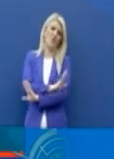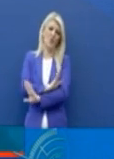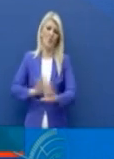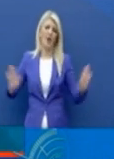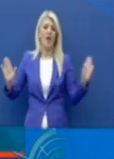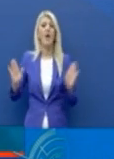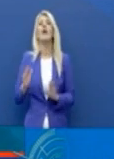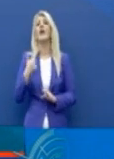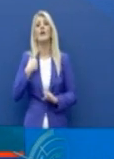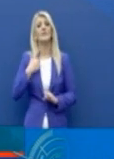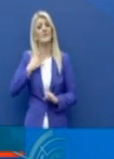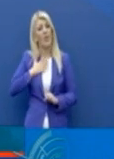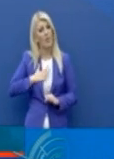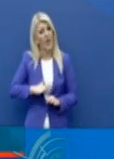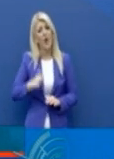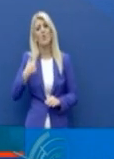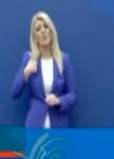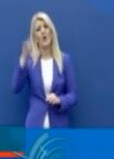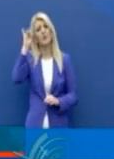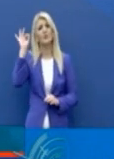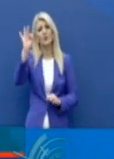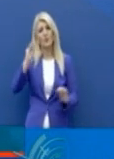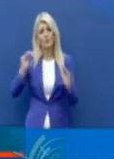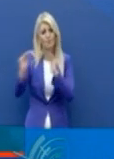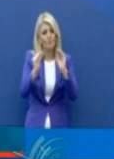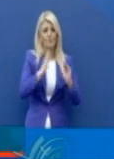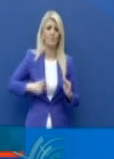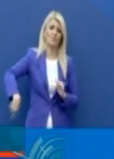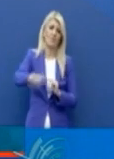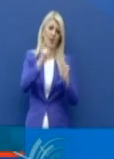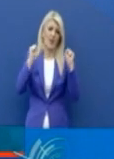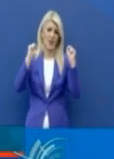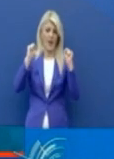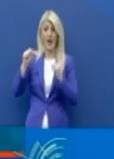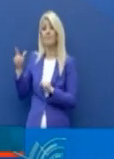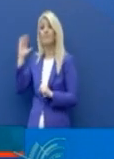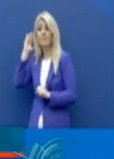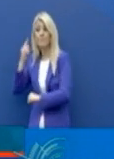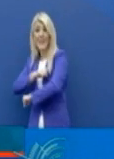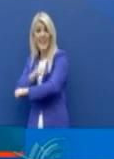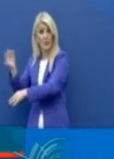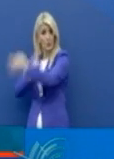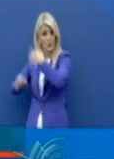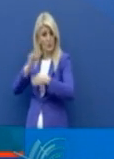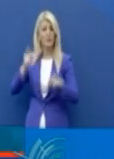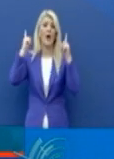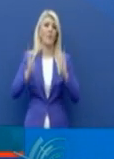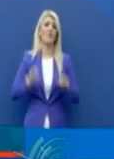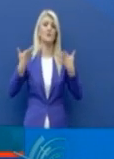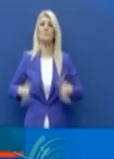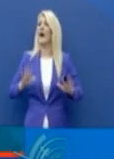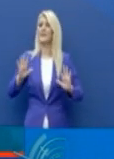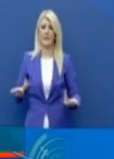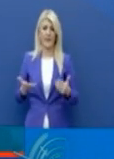στο χέρι μας. Με αυτά τα δεδομένα, κατόπιν και των εισηγήσεων των ειδικών, αποφασίστηκε. Πρώτον, η διατήρηση